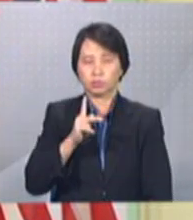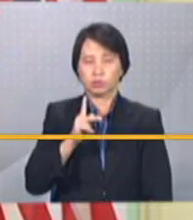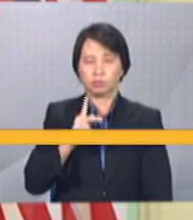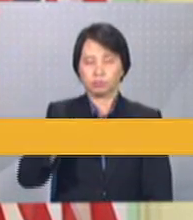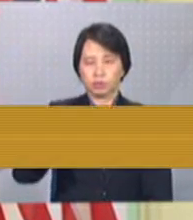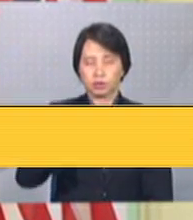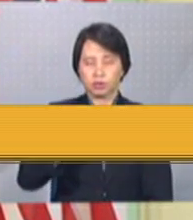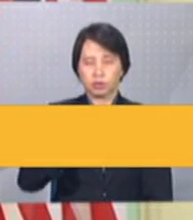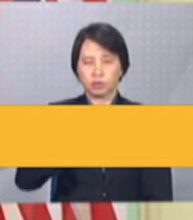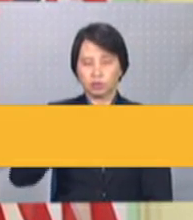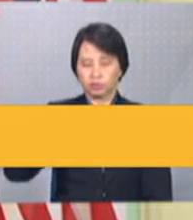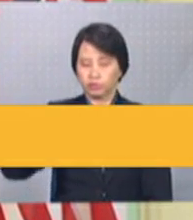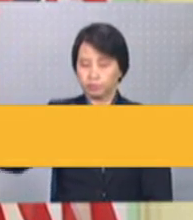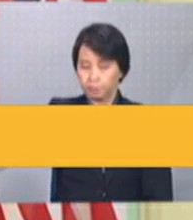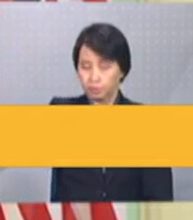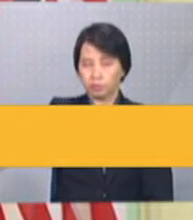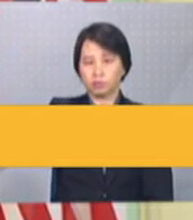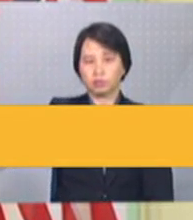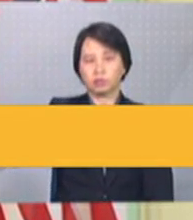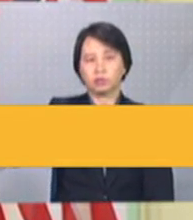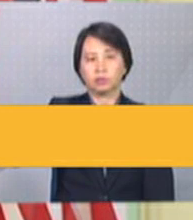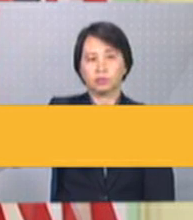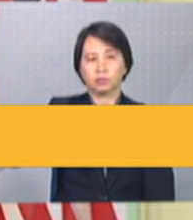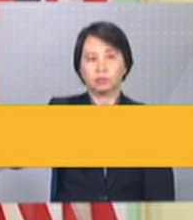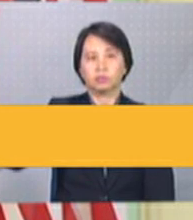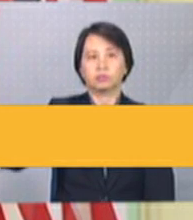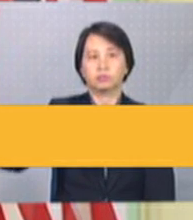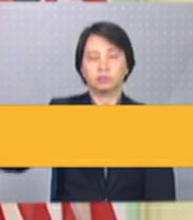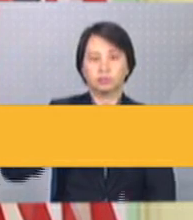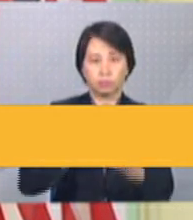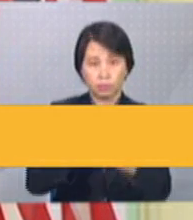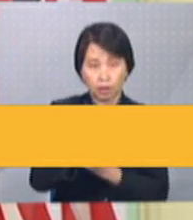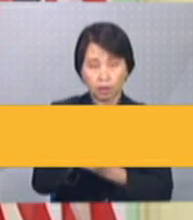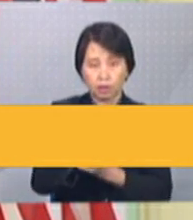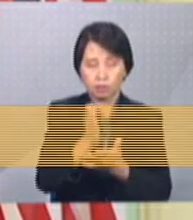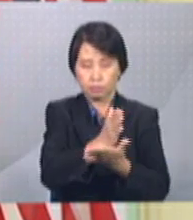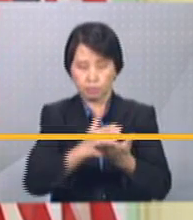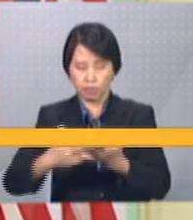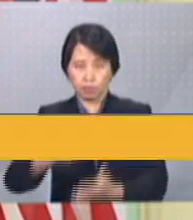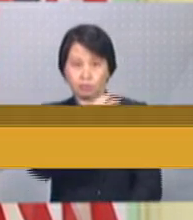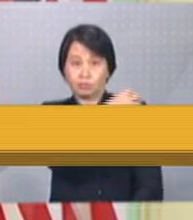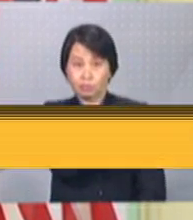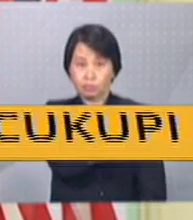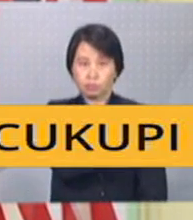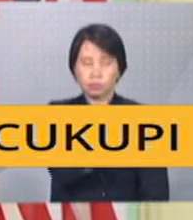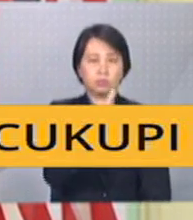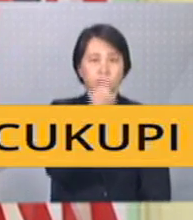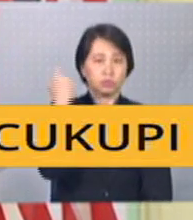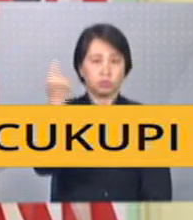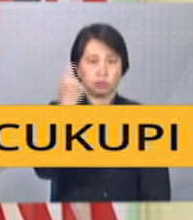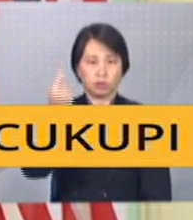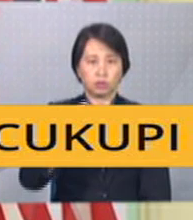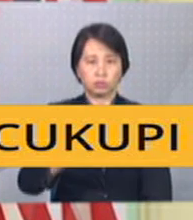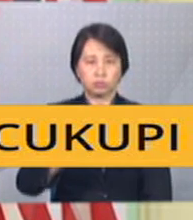dalam negeri dan hal-hal pengguna kyb melalui bagan penguasa sentiasa